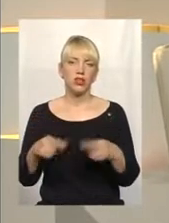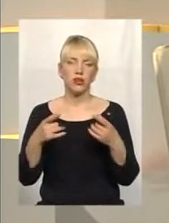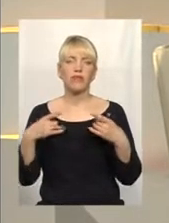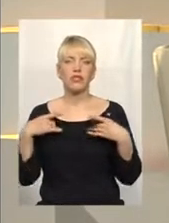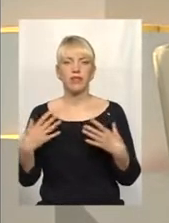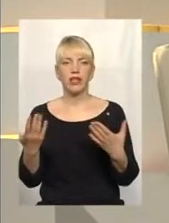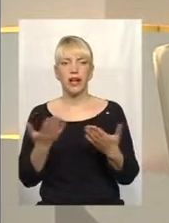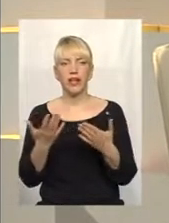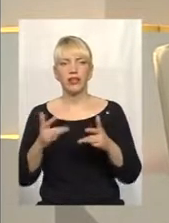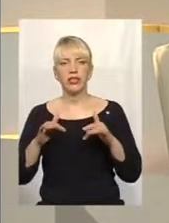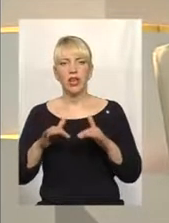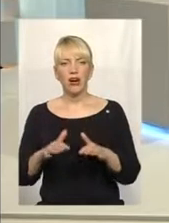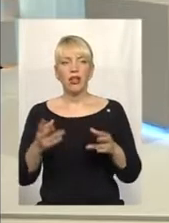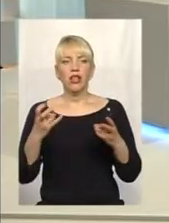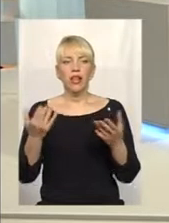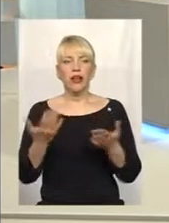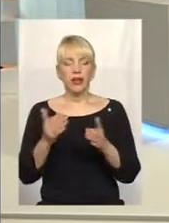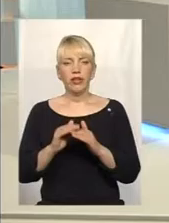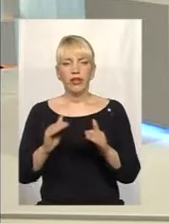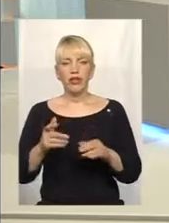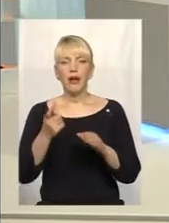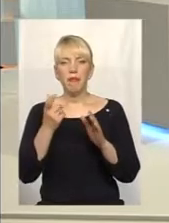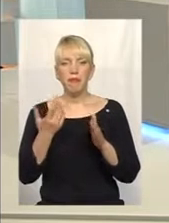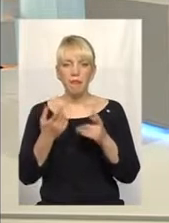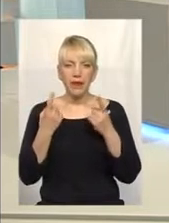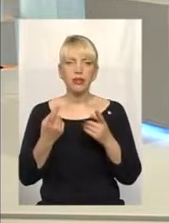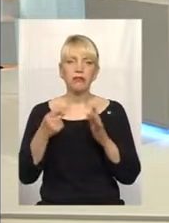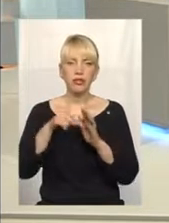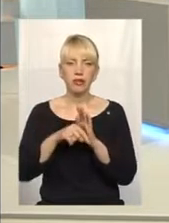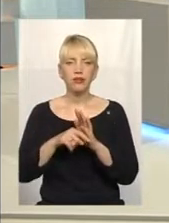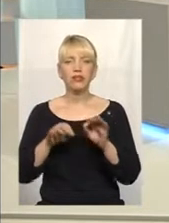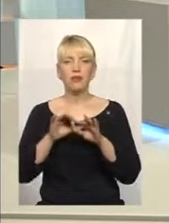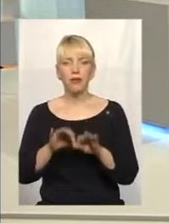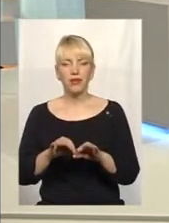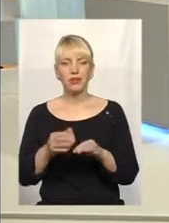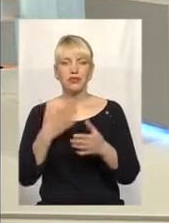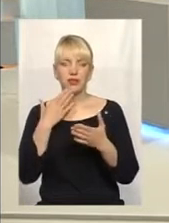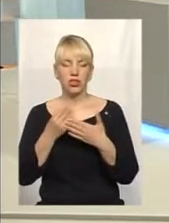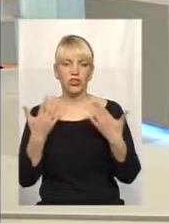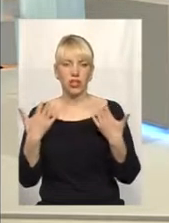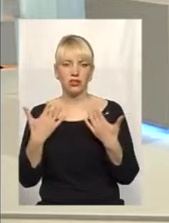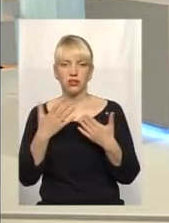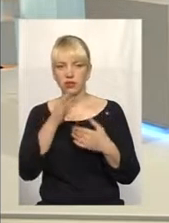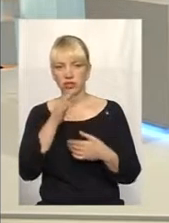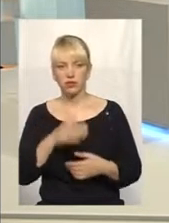на яких діти зможуть більш змістовніше провести свій літній відпочинок, своє літнє